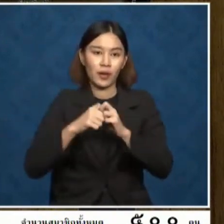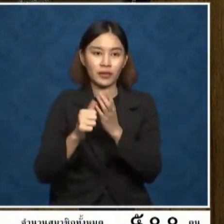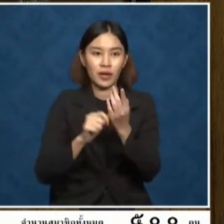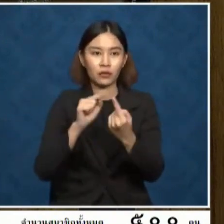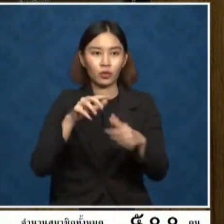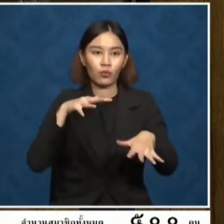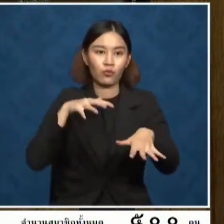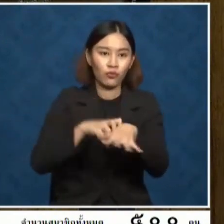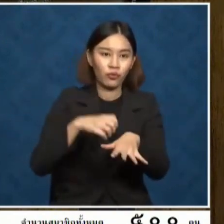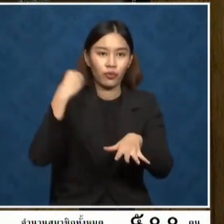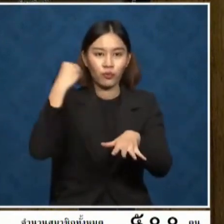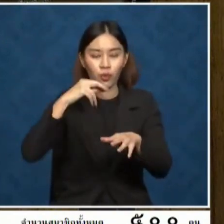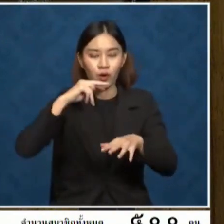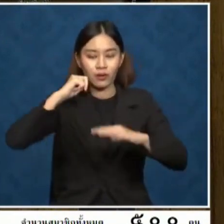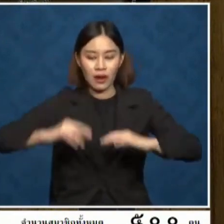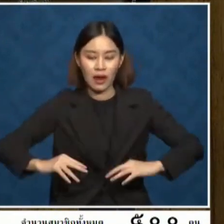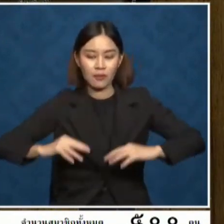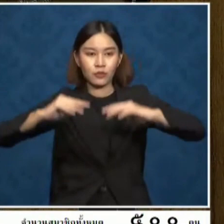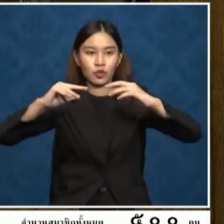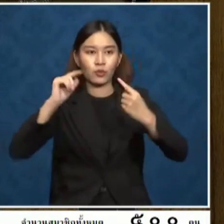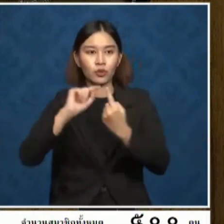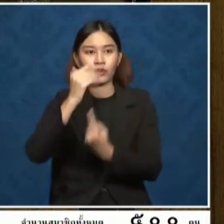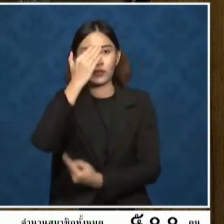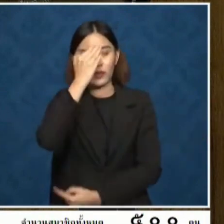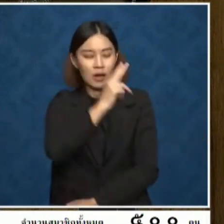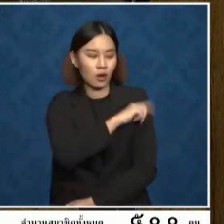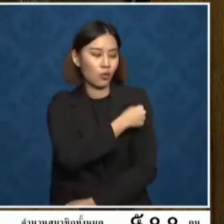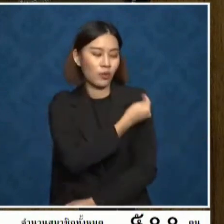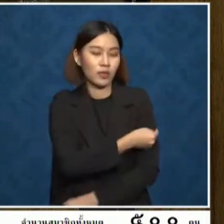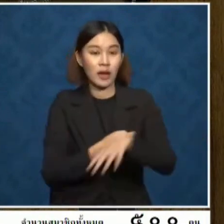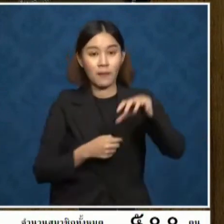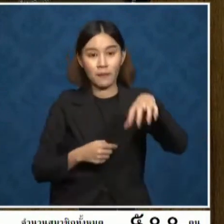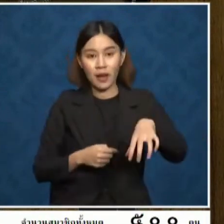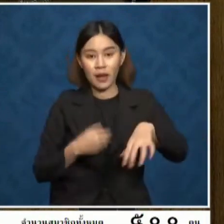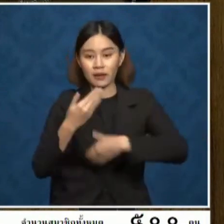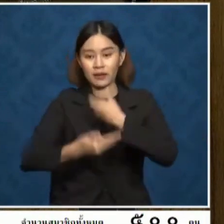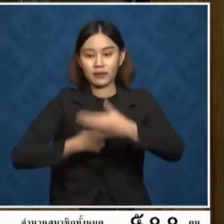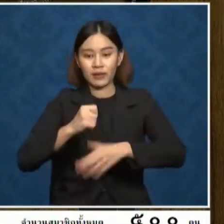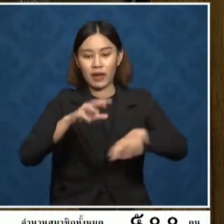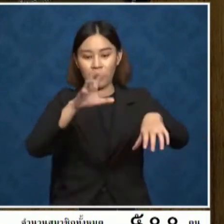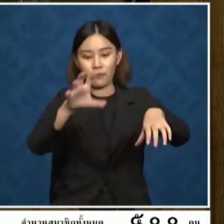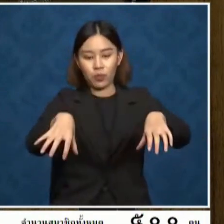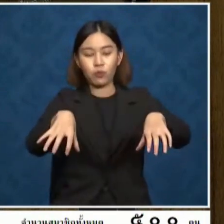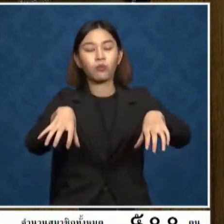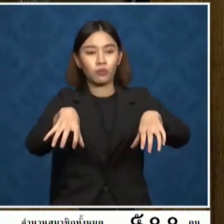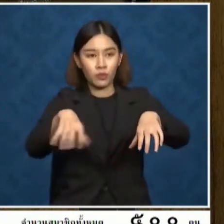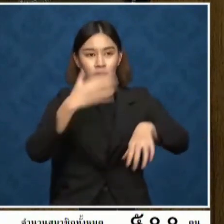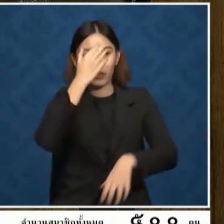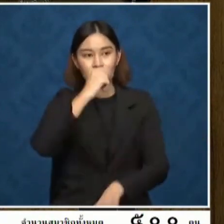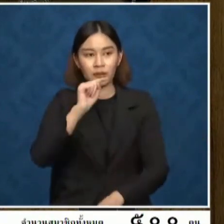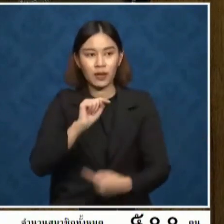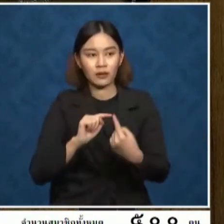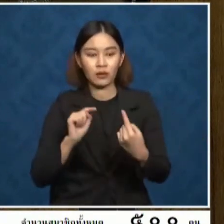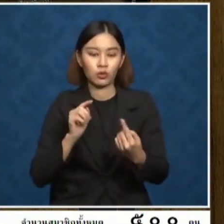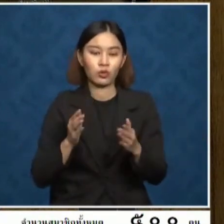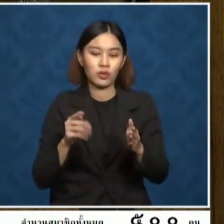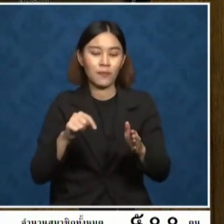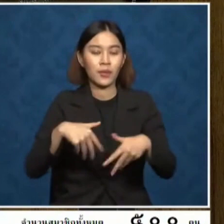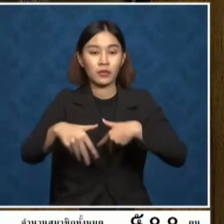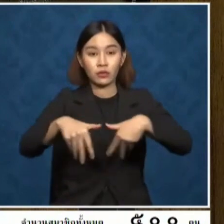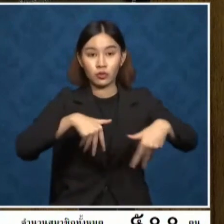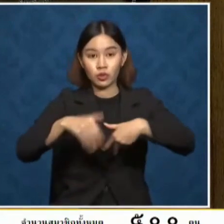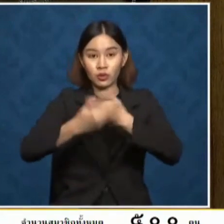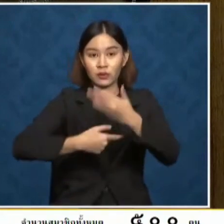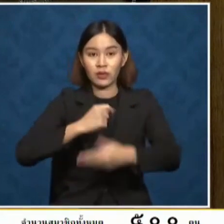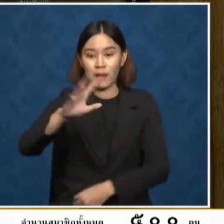อุบัติเหตุบ่อยและน้ำท่วมค้างบริเวณหน้าโรงพยาบาลเนซหรือตลาดปายเหลิกอำเภอเนซเนื่องจากบริเวณดังกล่าวเป็นญาติชุมชน